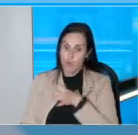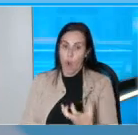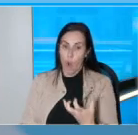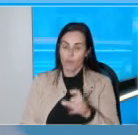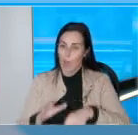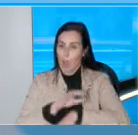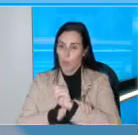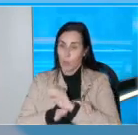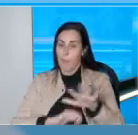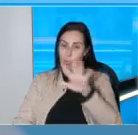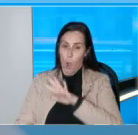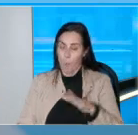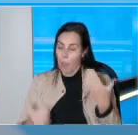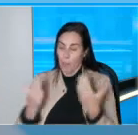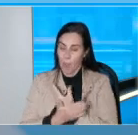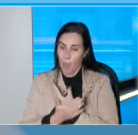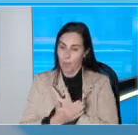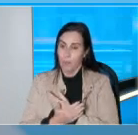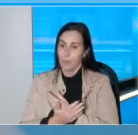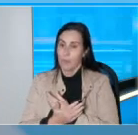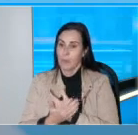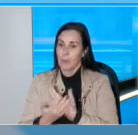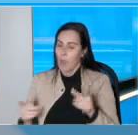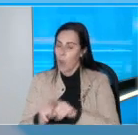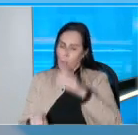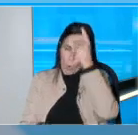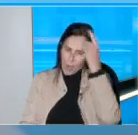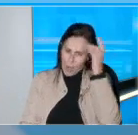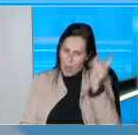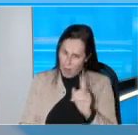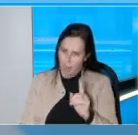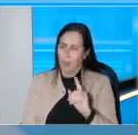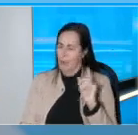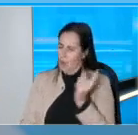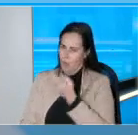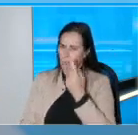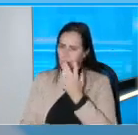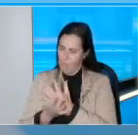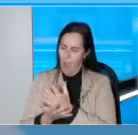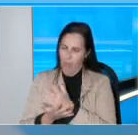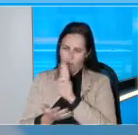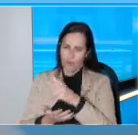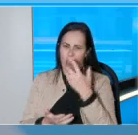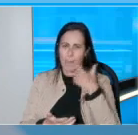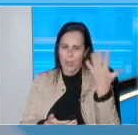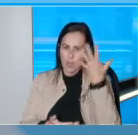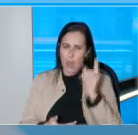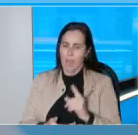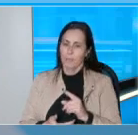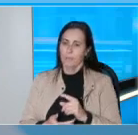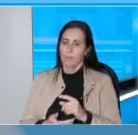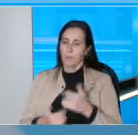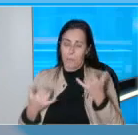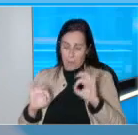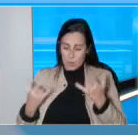של הכדורגל האירופי החדש, אין להם את המסורת של ריאל מדריד, של ביירן מינכן, של כל המועדונים שכבר איתנו עשרות שנים,